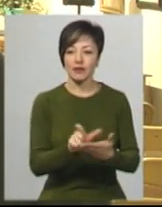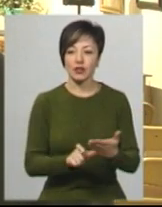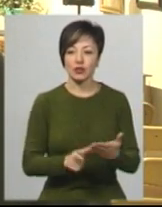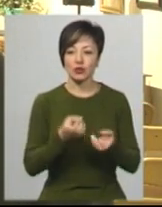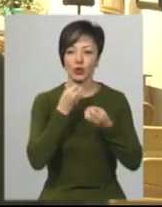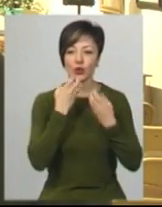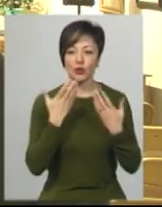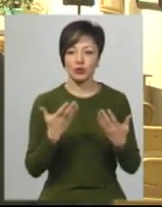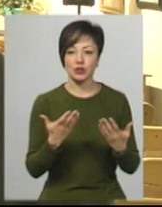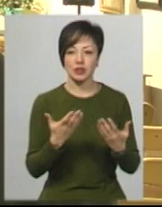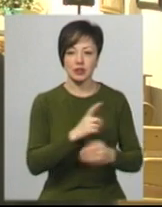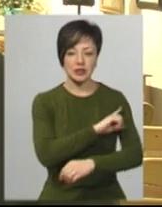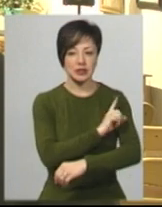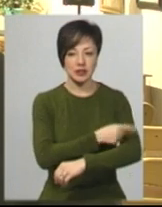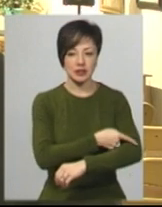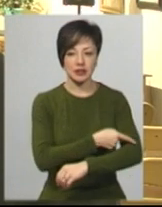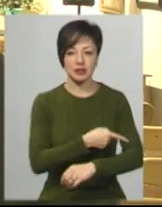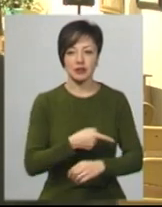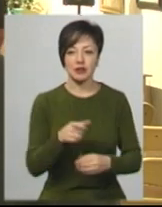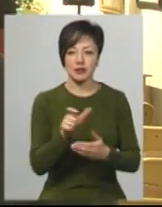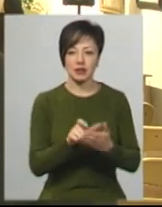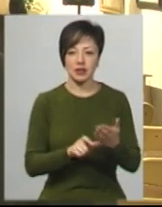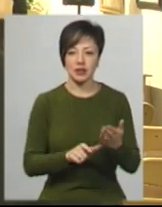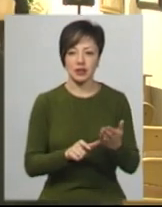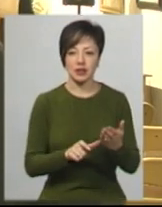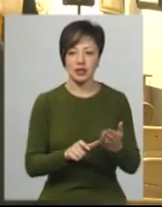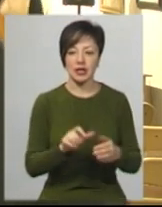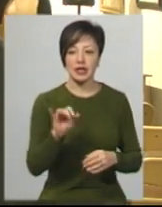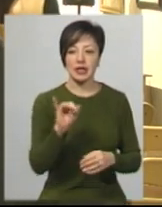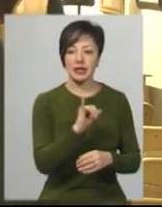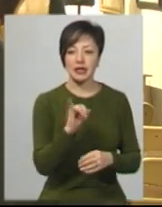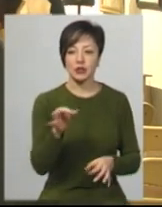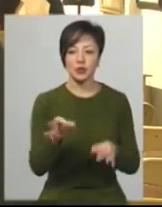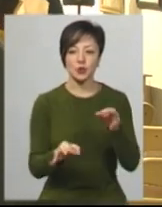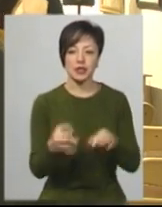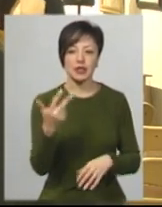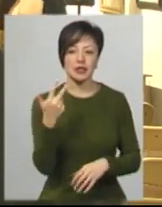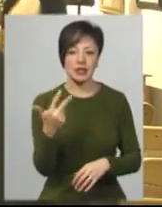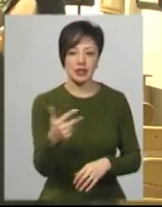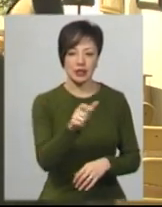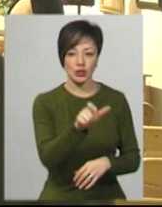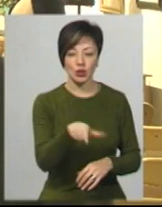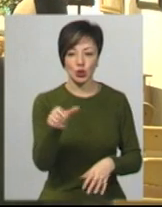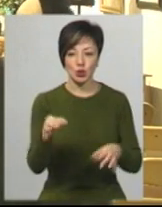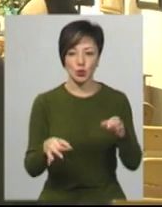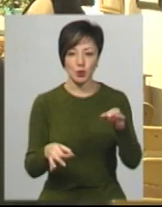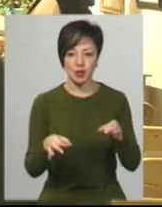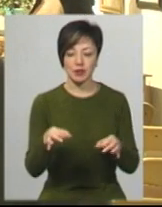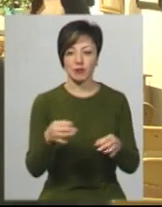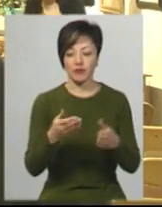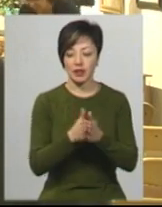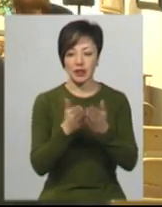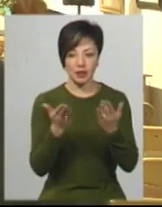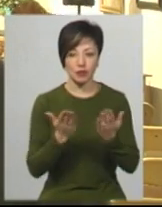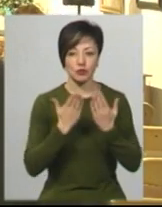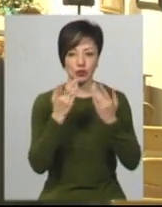хороший, такий сильніший вірш. Її судили три судді. Якщо ви відкриєте збірку, то почитаєте